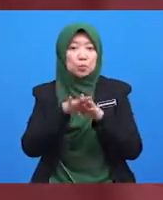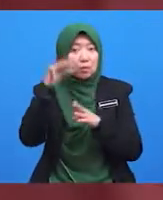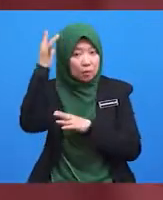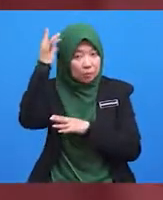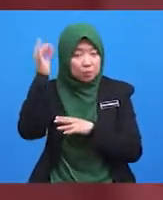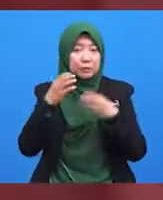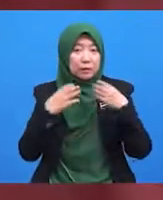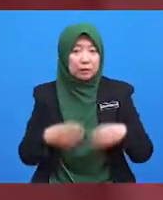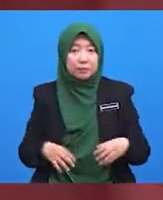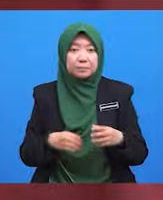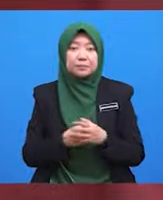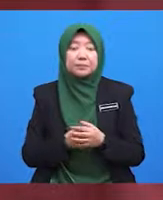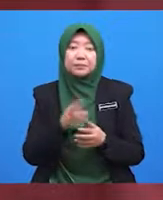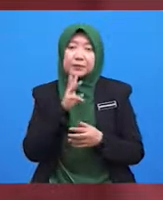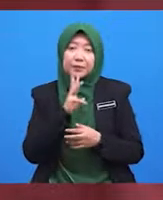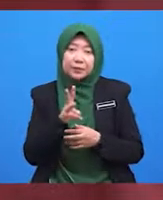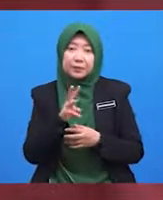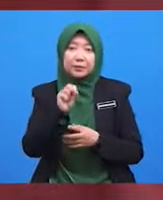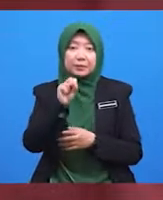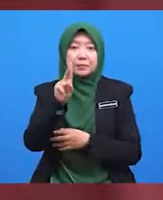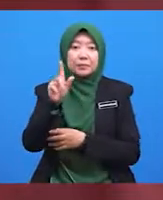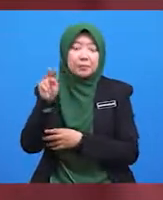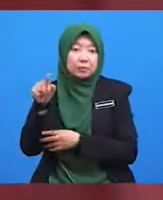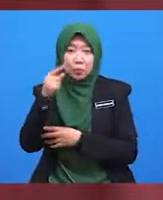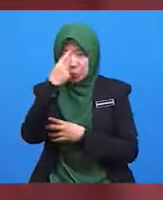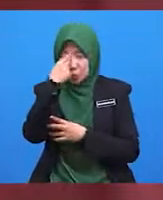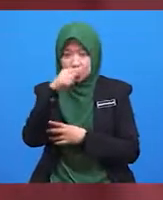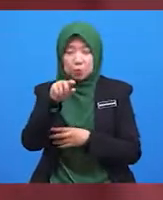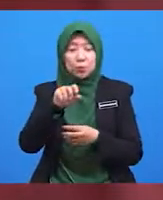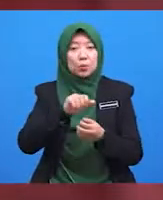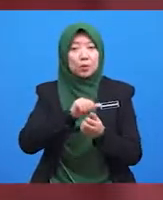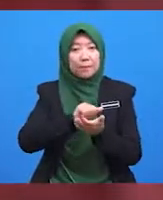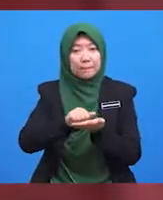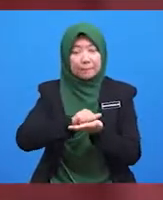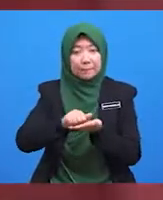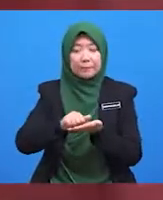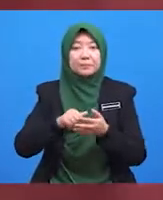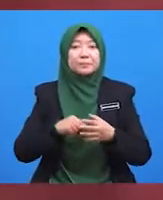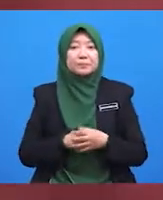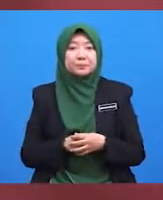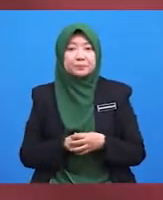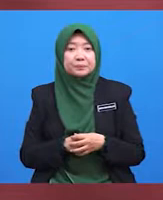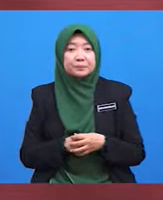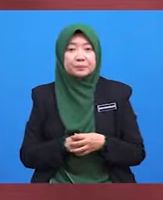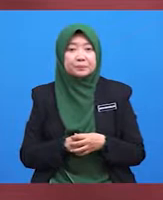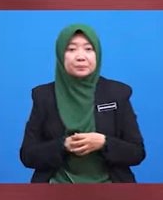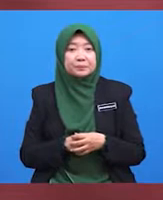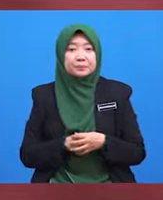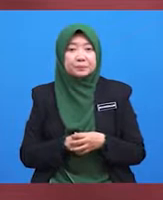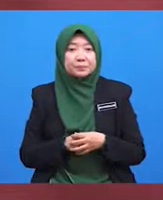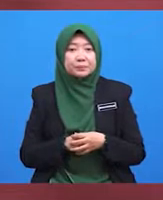Yang ketiga, air suling. Ia digunakan untuk mencuci badan pelanggan. Yang